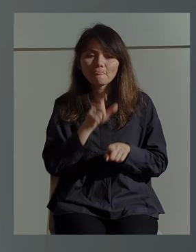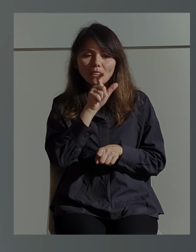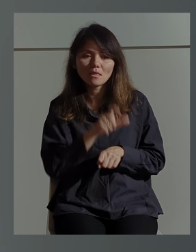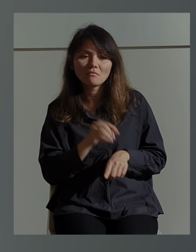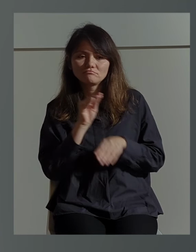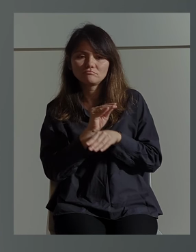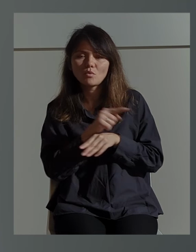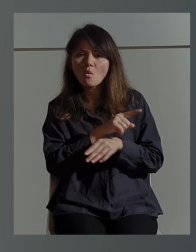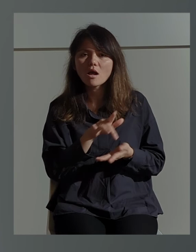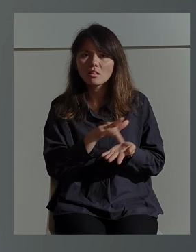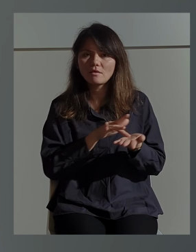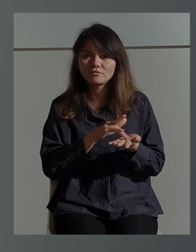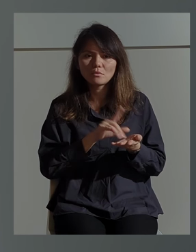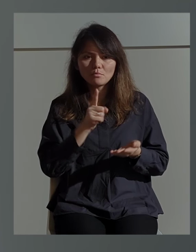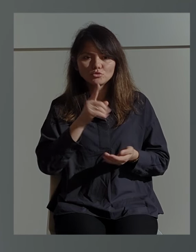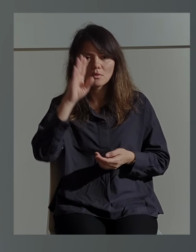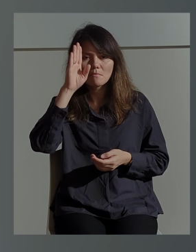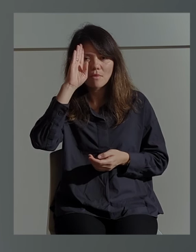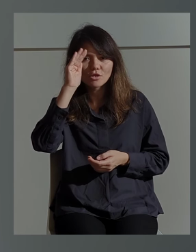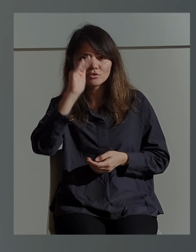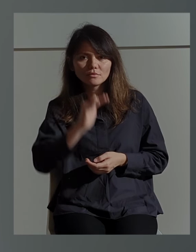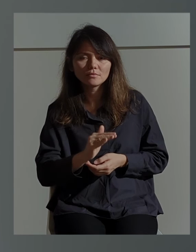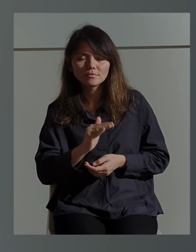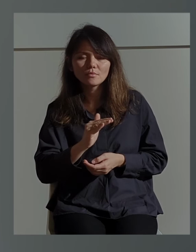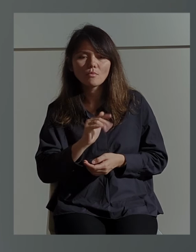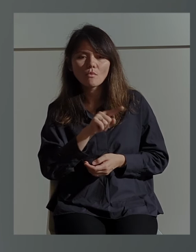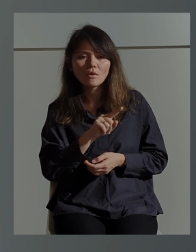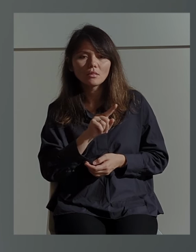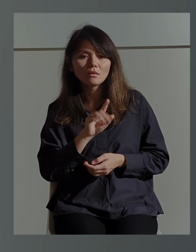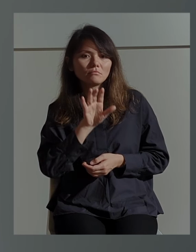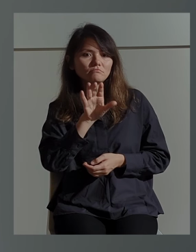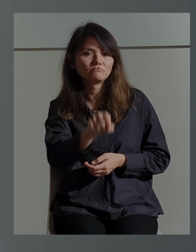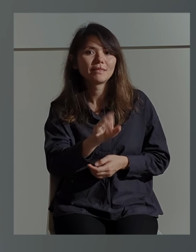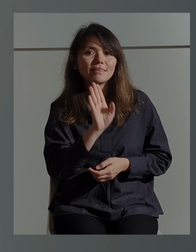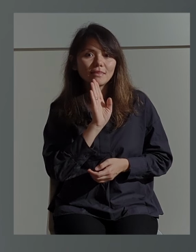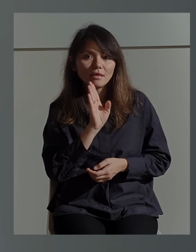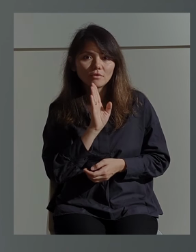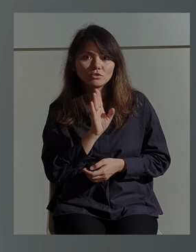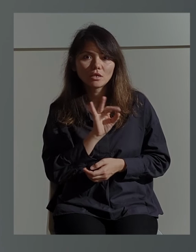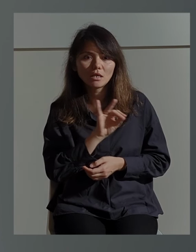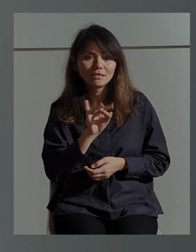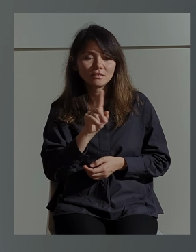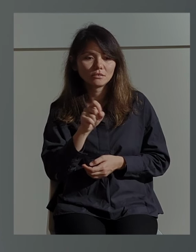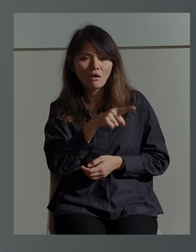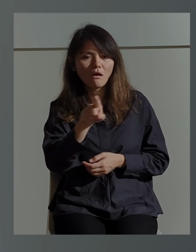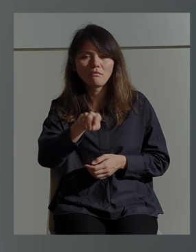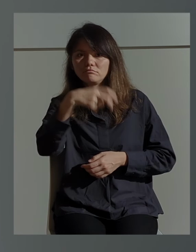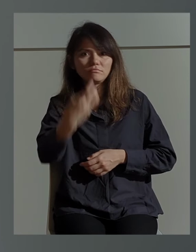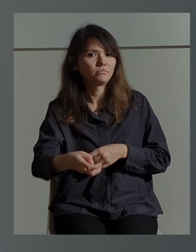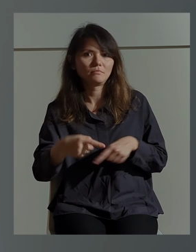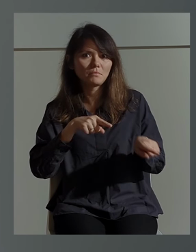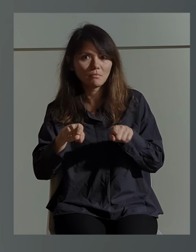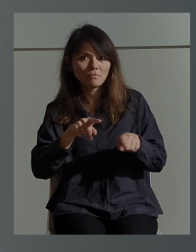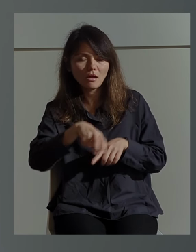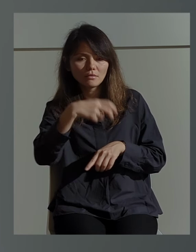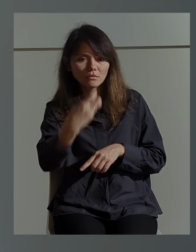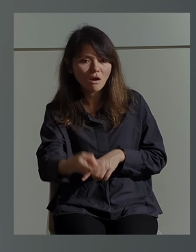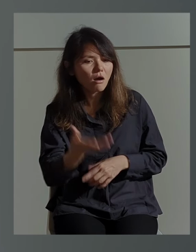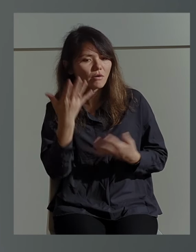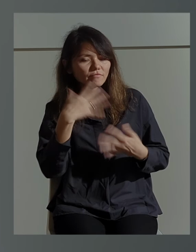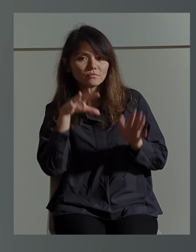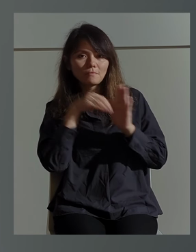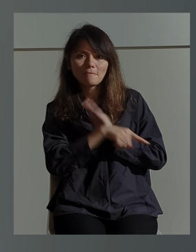колдовстве потому что молодой мальчик до касается прикасается к девочке и она изза него падает в припадке вот Его обвиняют в